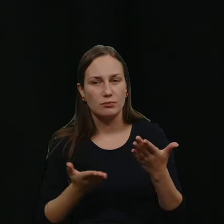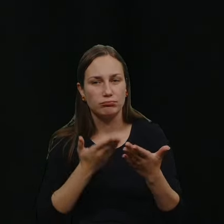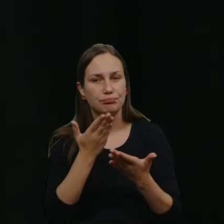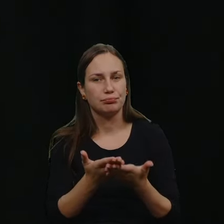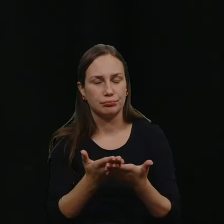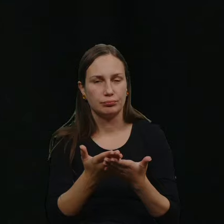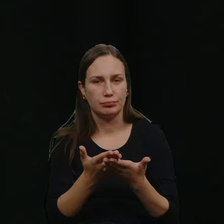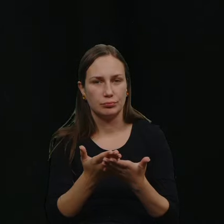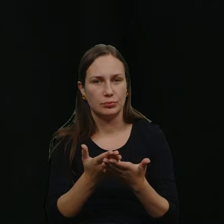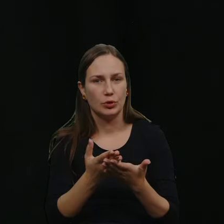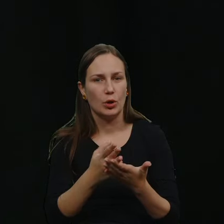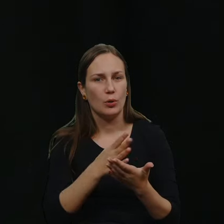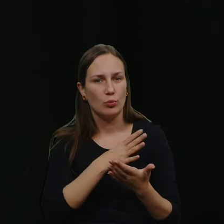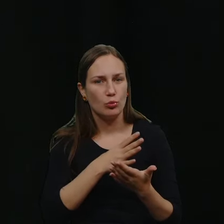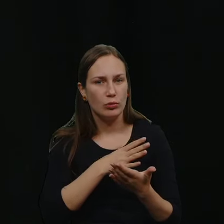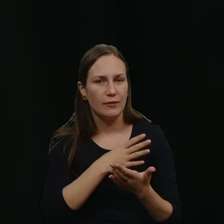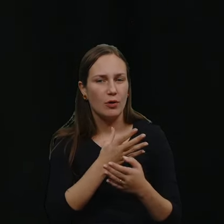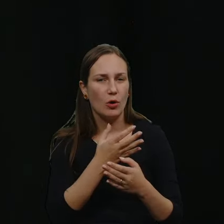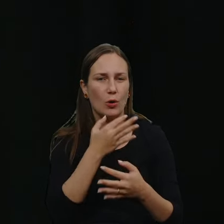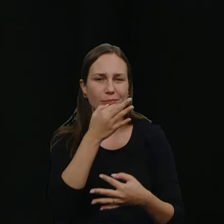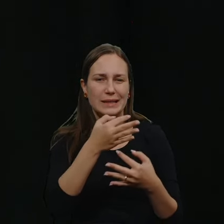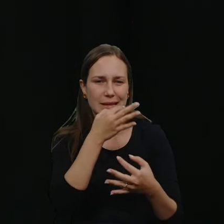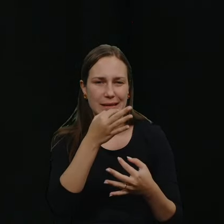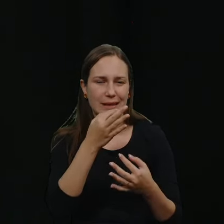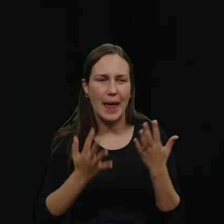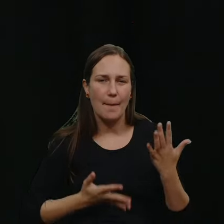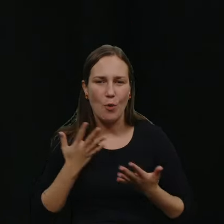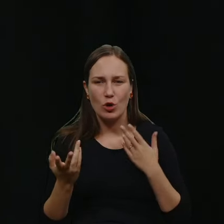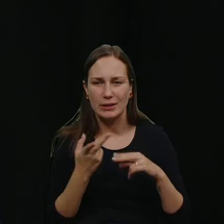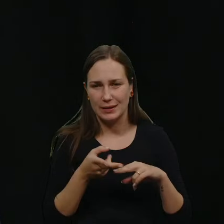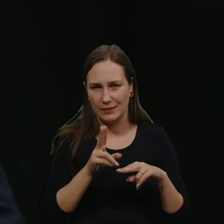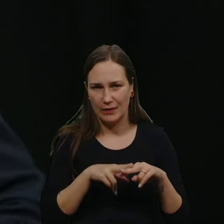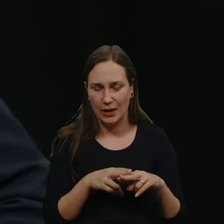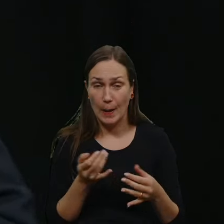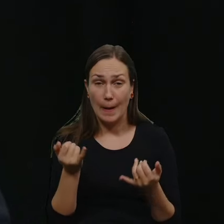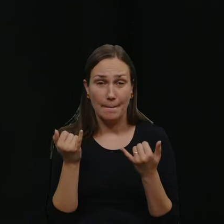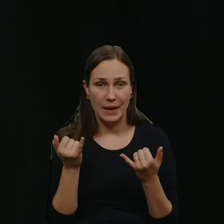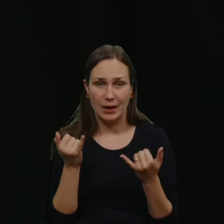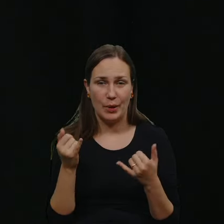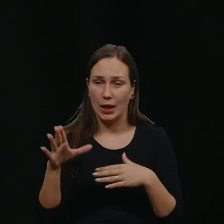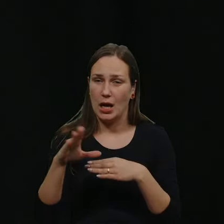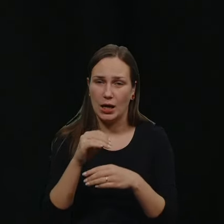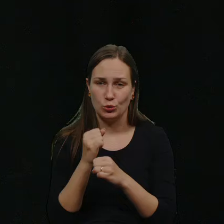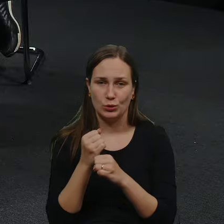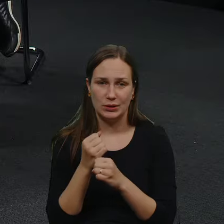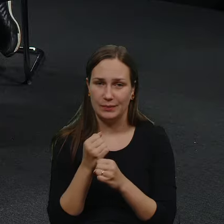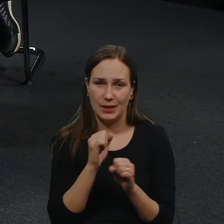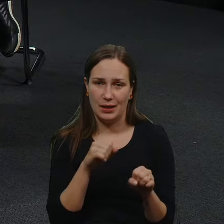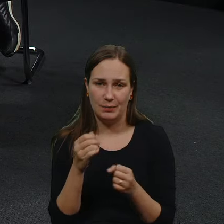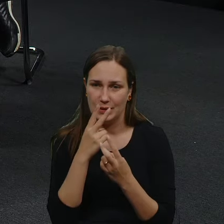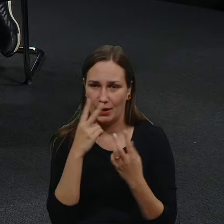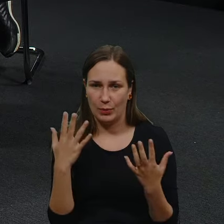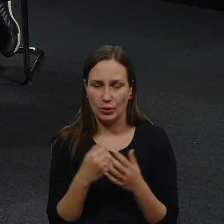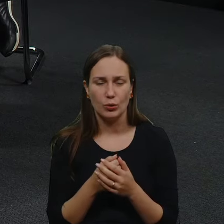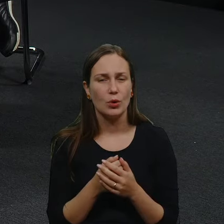pareiškimas, kad tai buvo pasikarščiuota, kad tai buvo kažkokio emocinių pagrindų, bet šiuo metu kol kas nematau tokios galimybės. O kaip